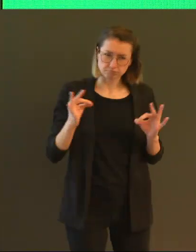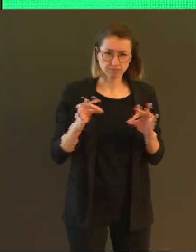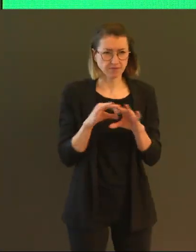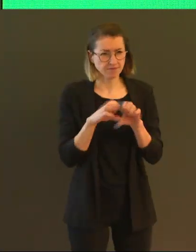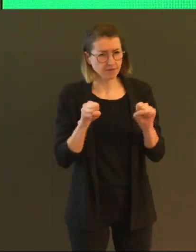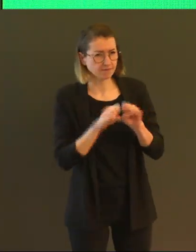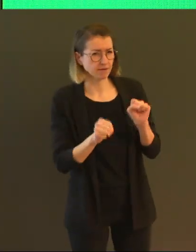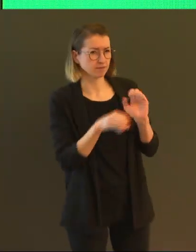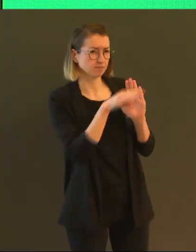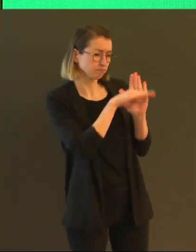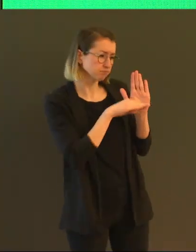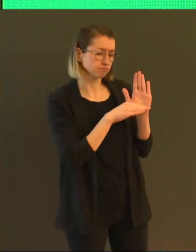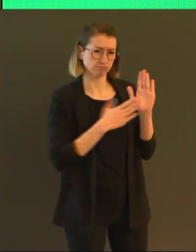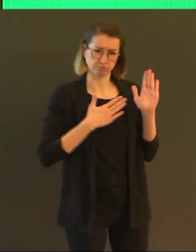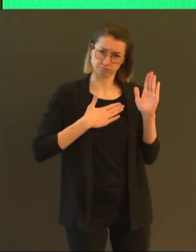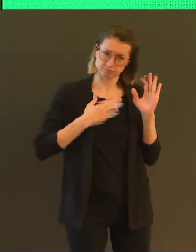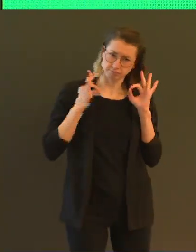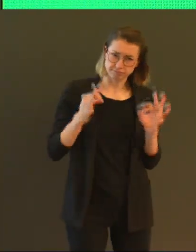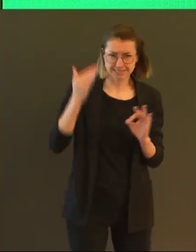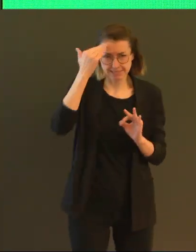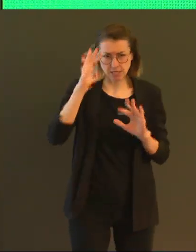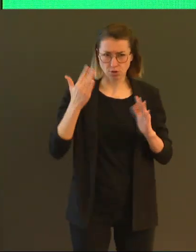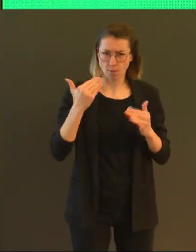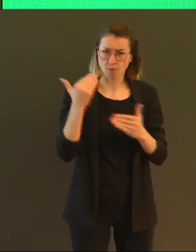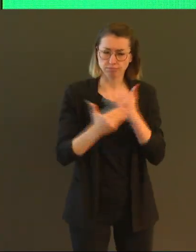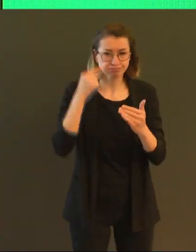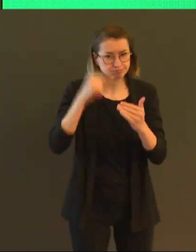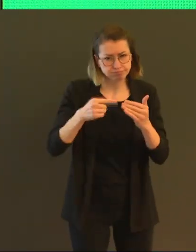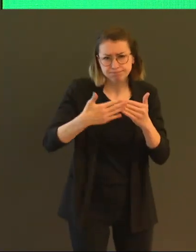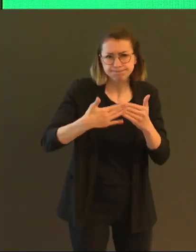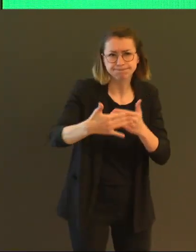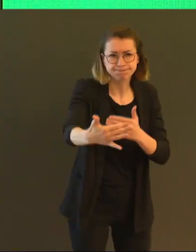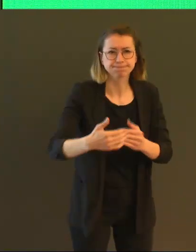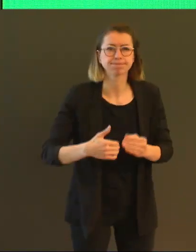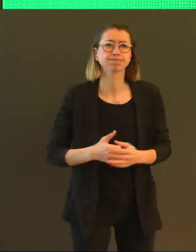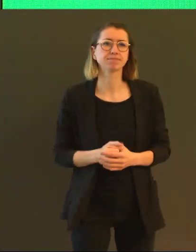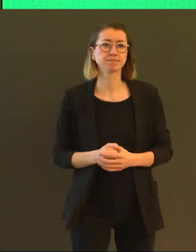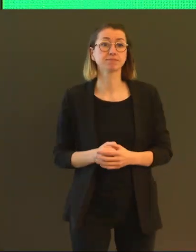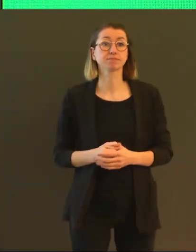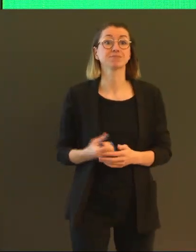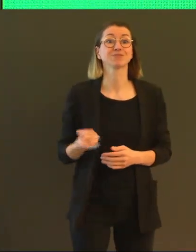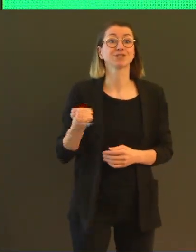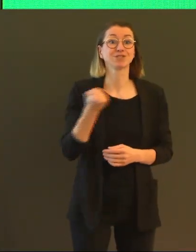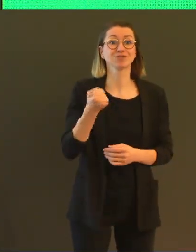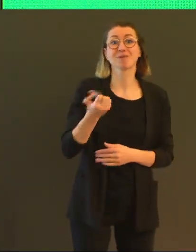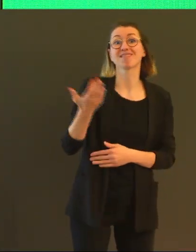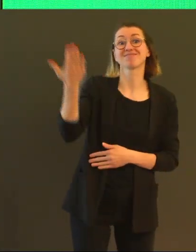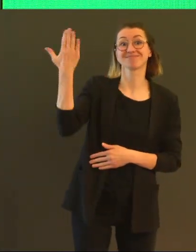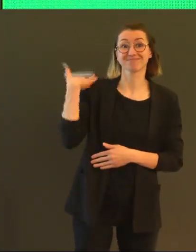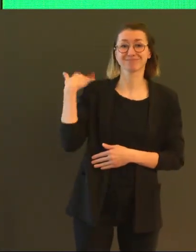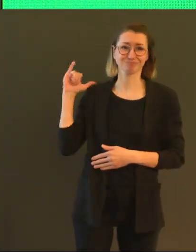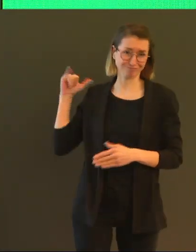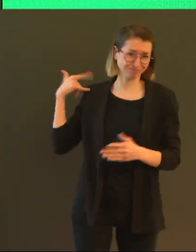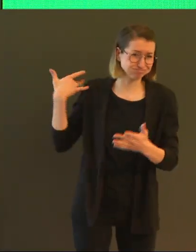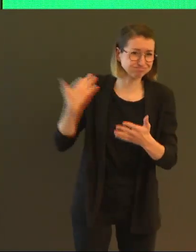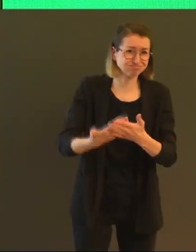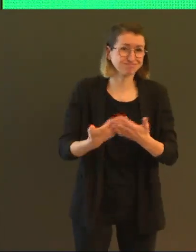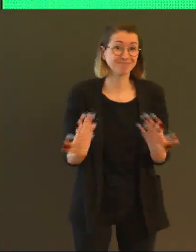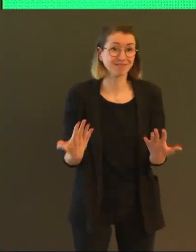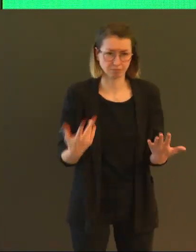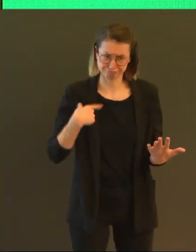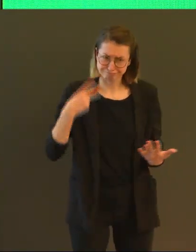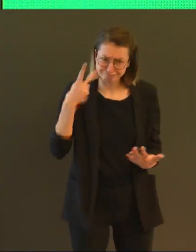la nôtre. Dans les semaines passées, on a remarqué une solidarité